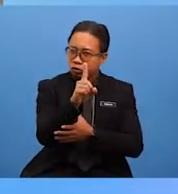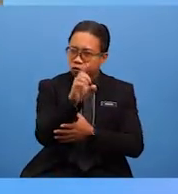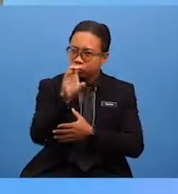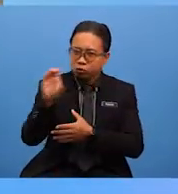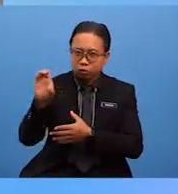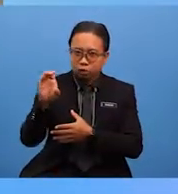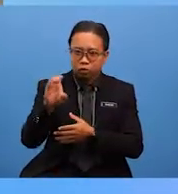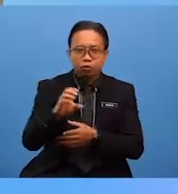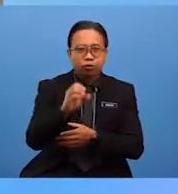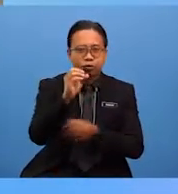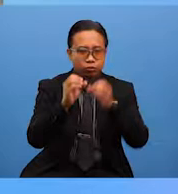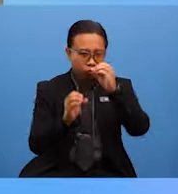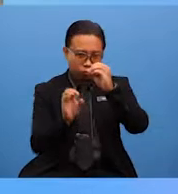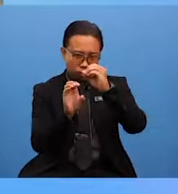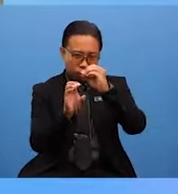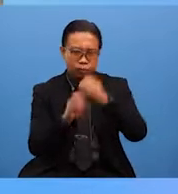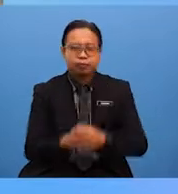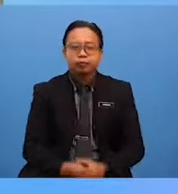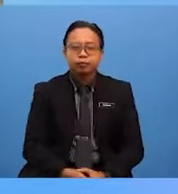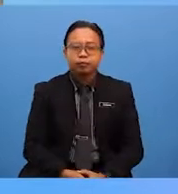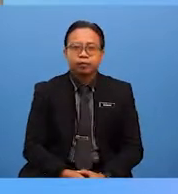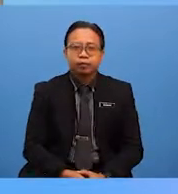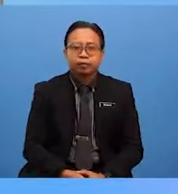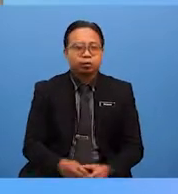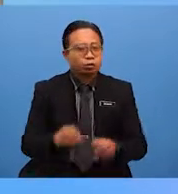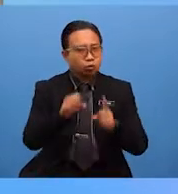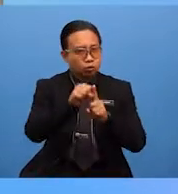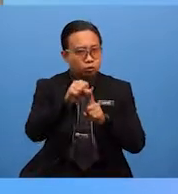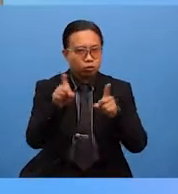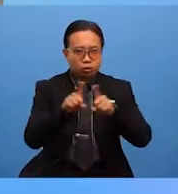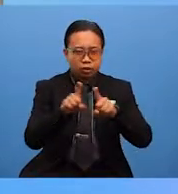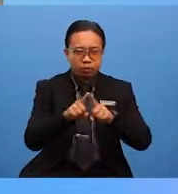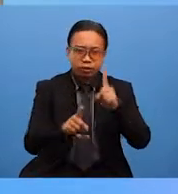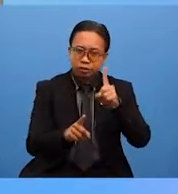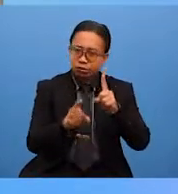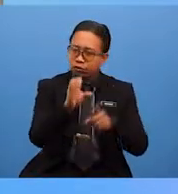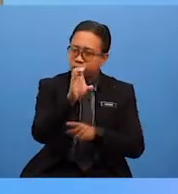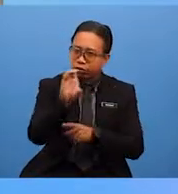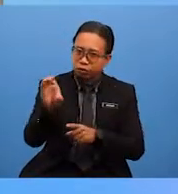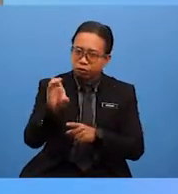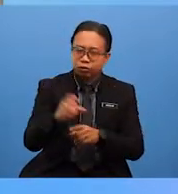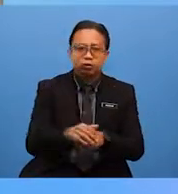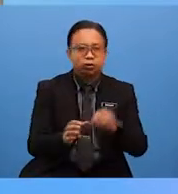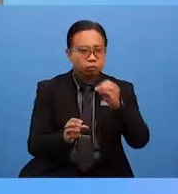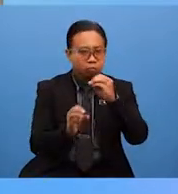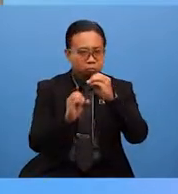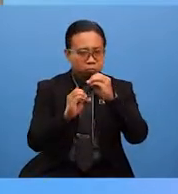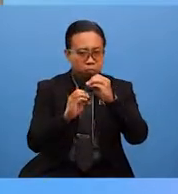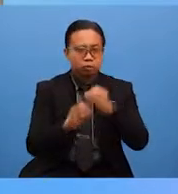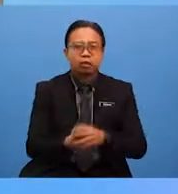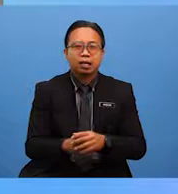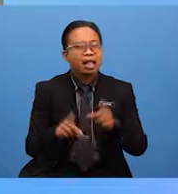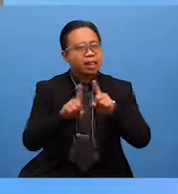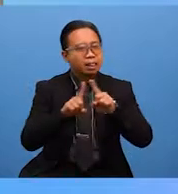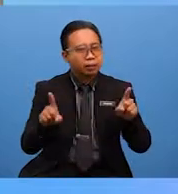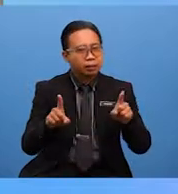celcius nampak suhu sama 100 aja Celcius namun